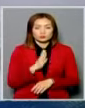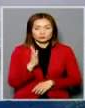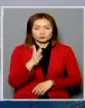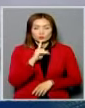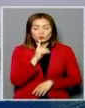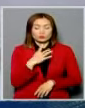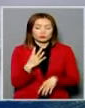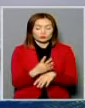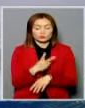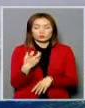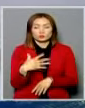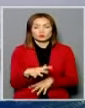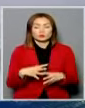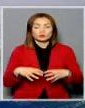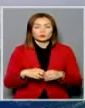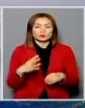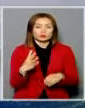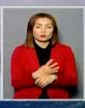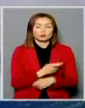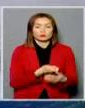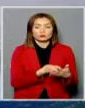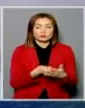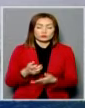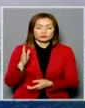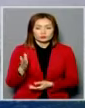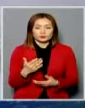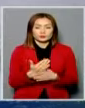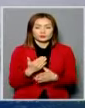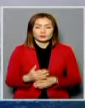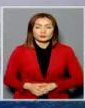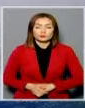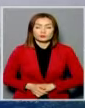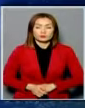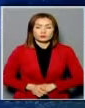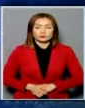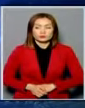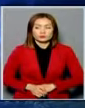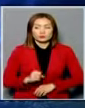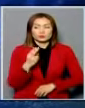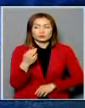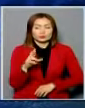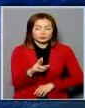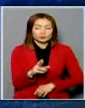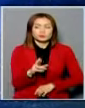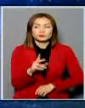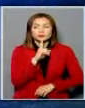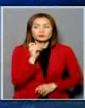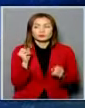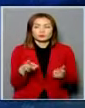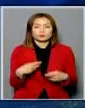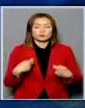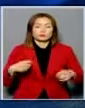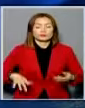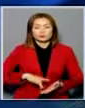Яғни 250 семьядан 4 рет жылына 1000 үстінде жанұяны қамтамасыз етеміз. Акциядан бұрын қор еріктілері арнайы